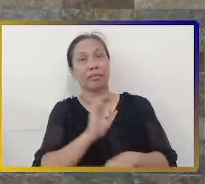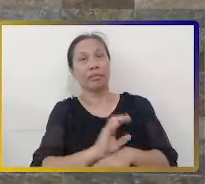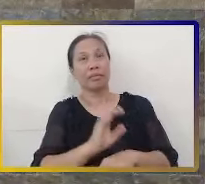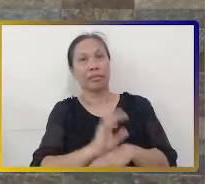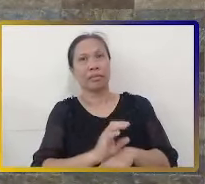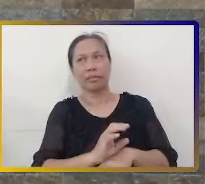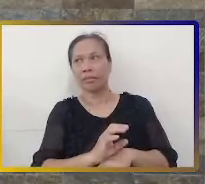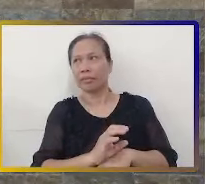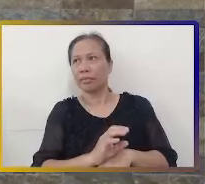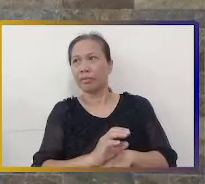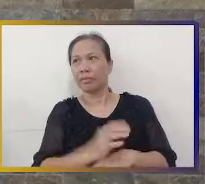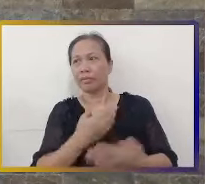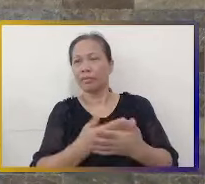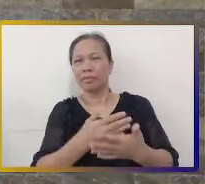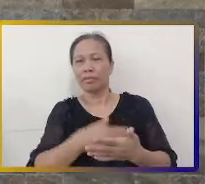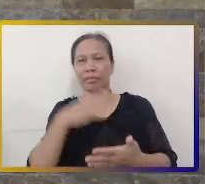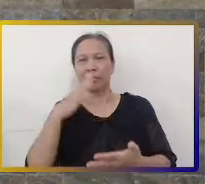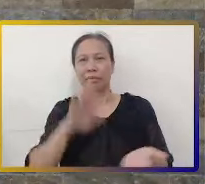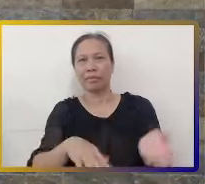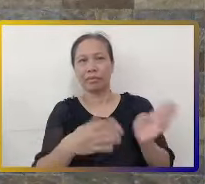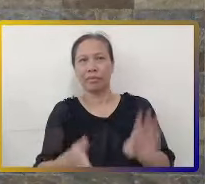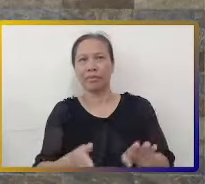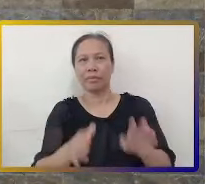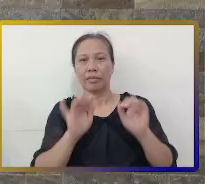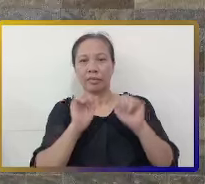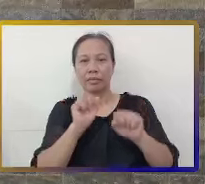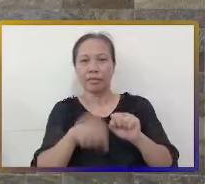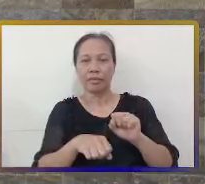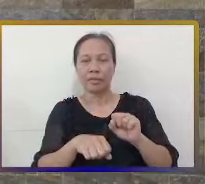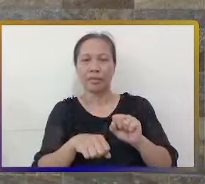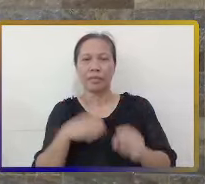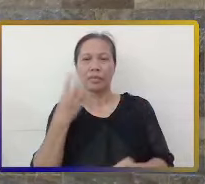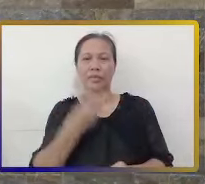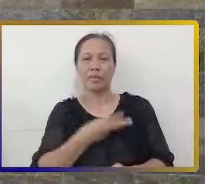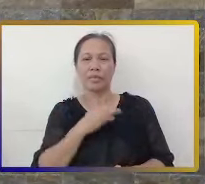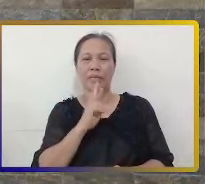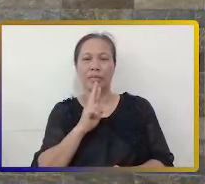so still the church is under the old